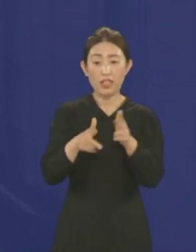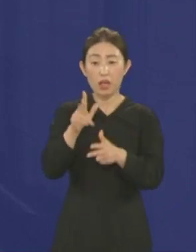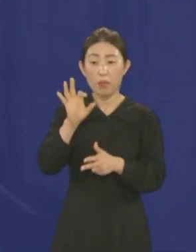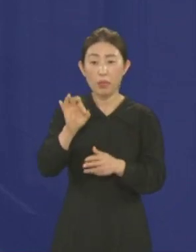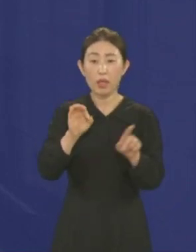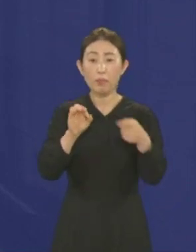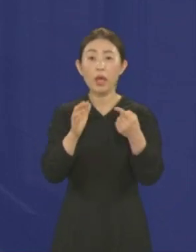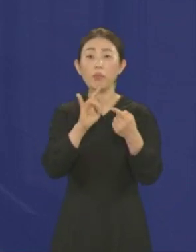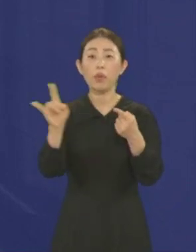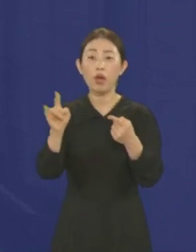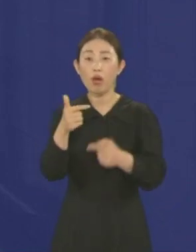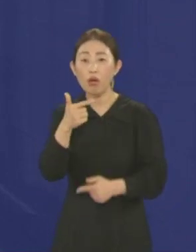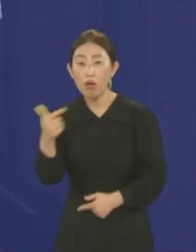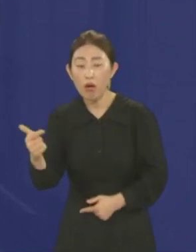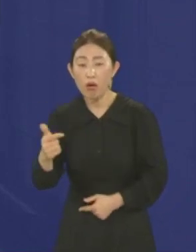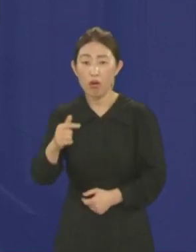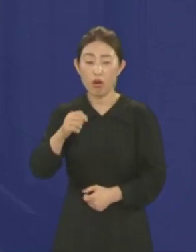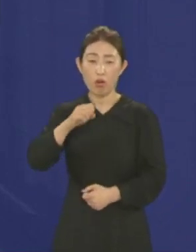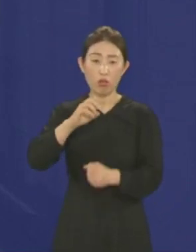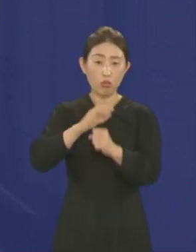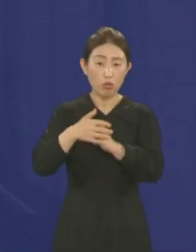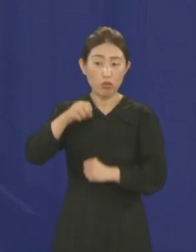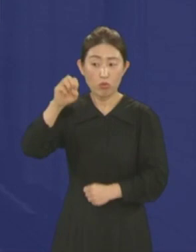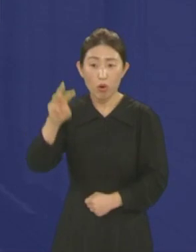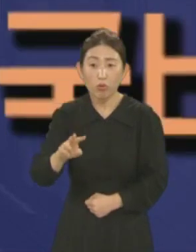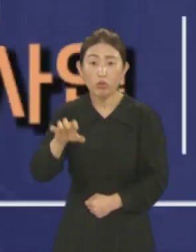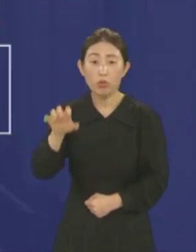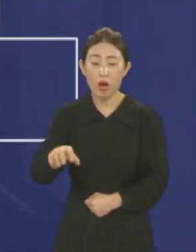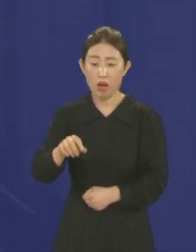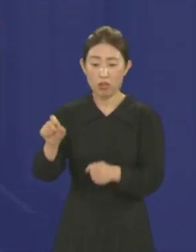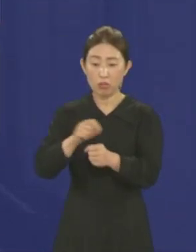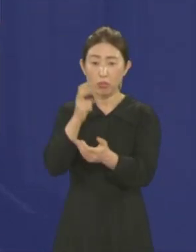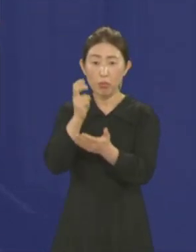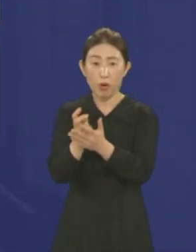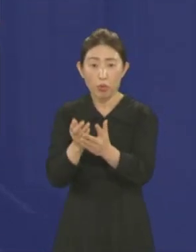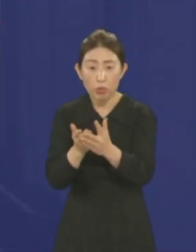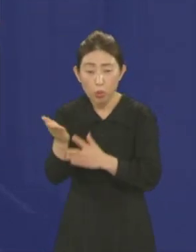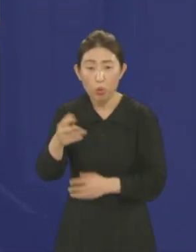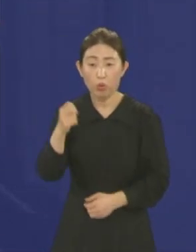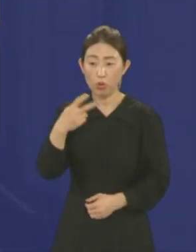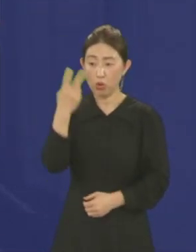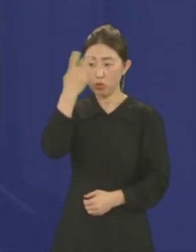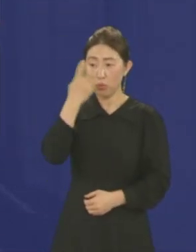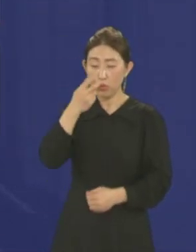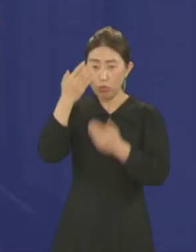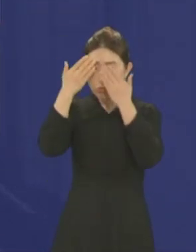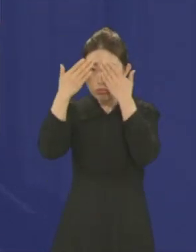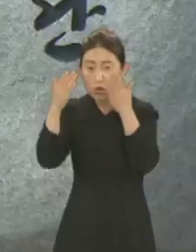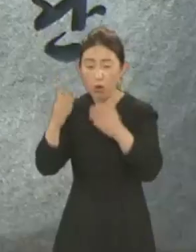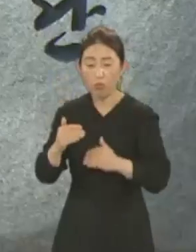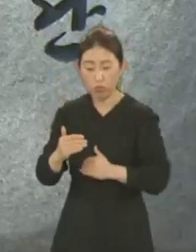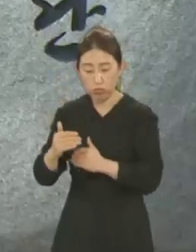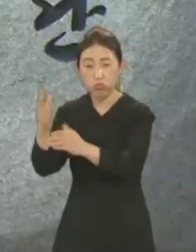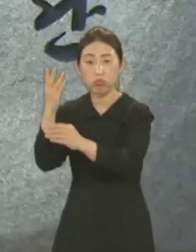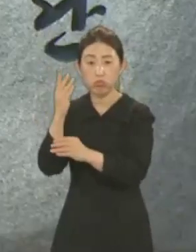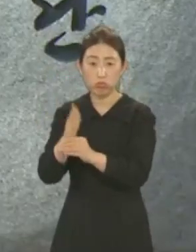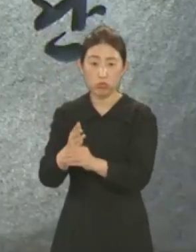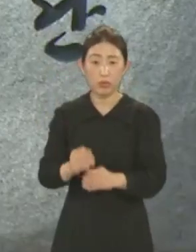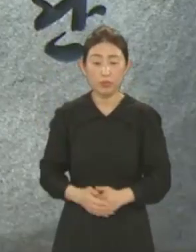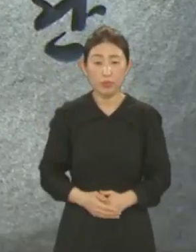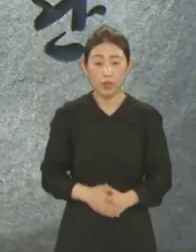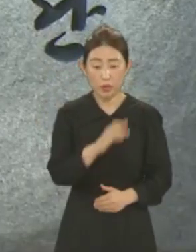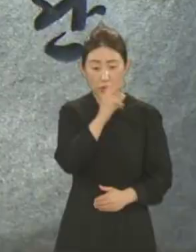이상의 가덕도와 대구경북 광주신공항은 특별법의 예타 면제까지 논의되며 사업이 추진되고 있습니다 이완섭